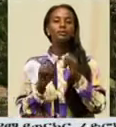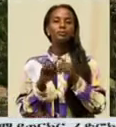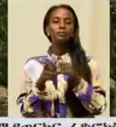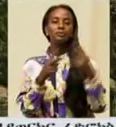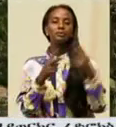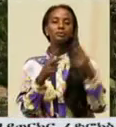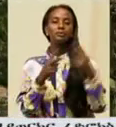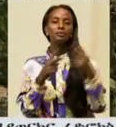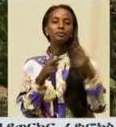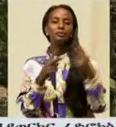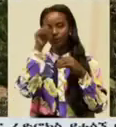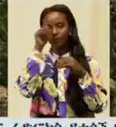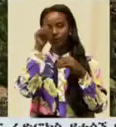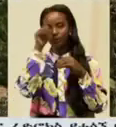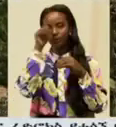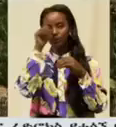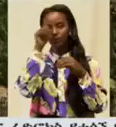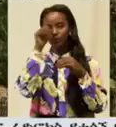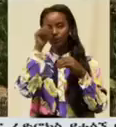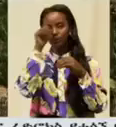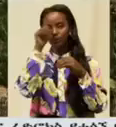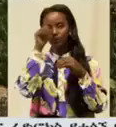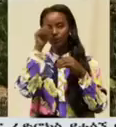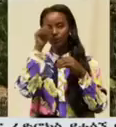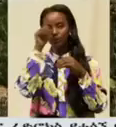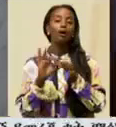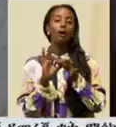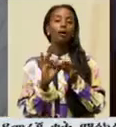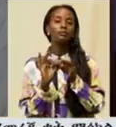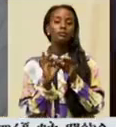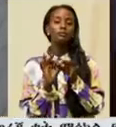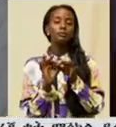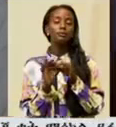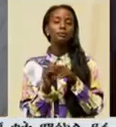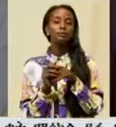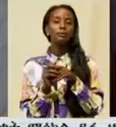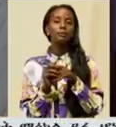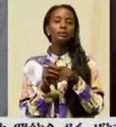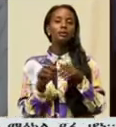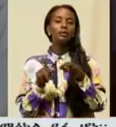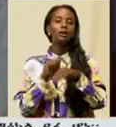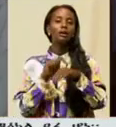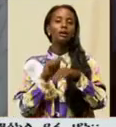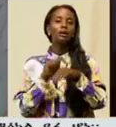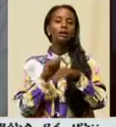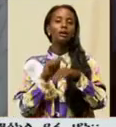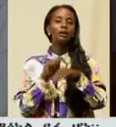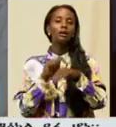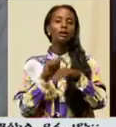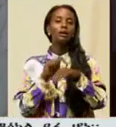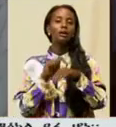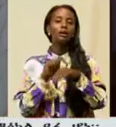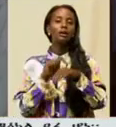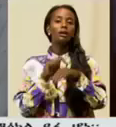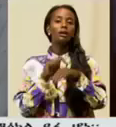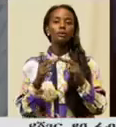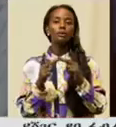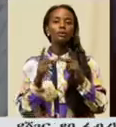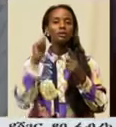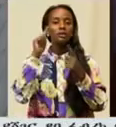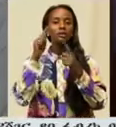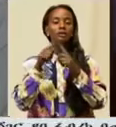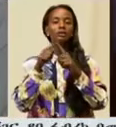ኃላፊው አቶ ነስሮ ስራኔም ይህን ያነሳሉ። አደረጃጀቶቹ የተቋሙን ወይም የሴክተሩን የእቅድ